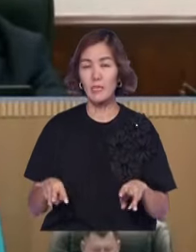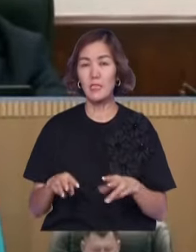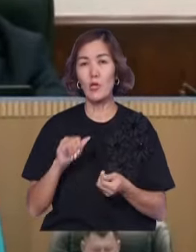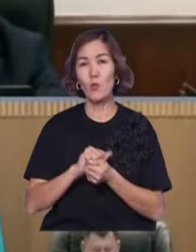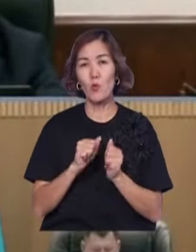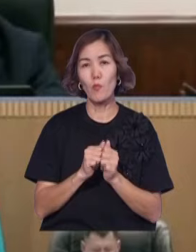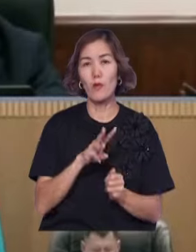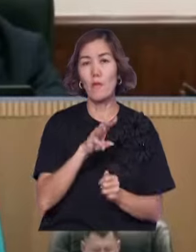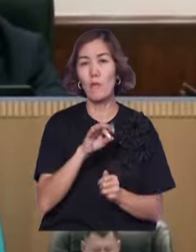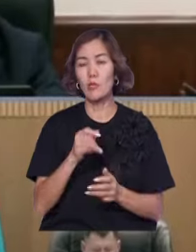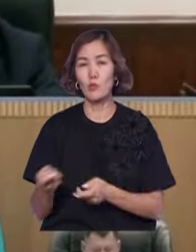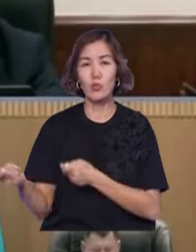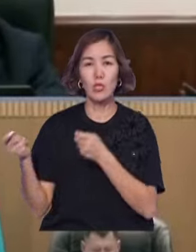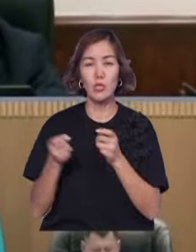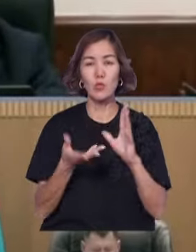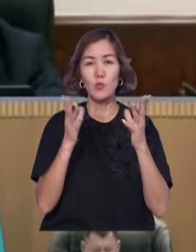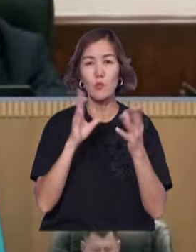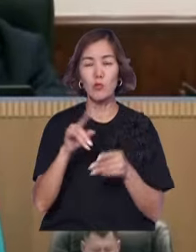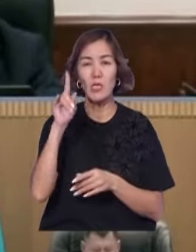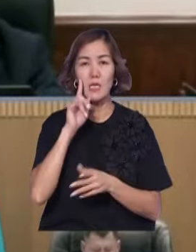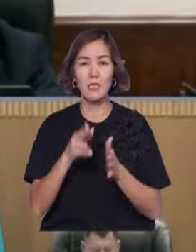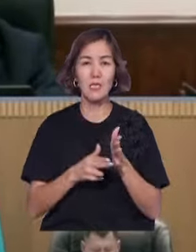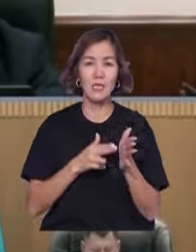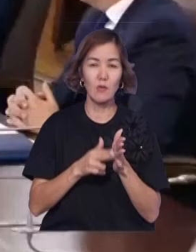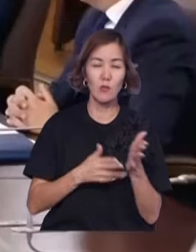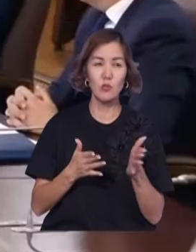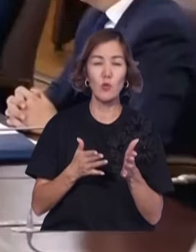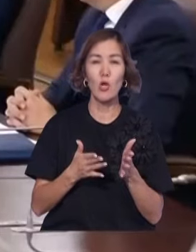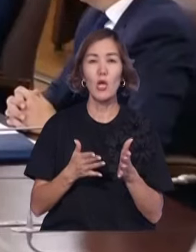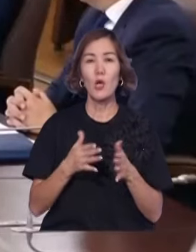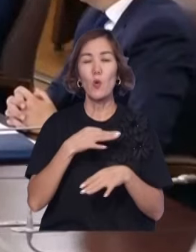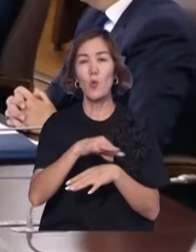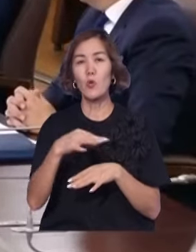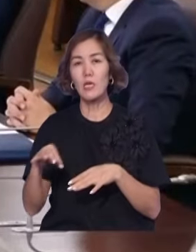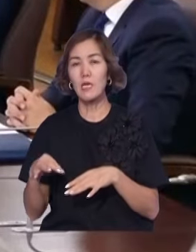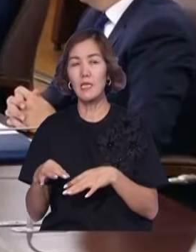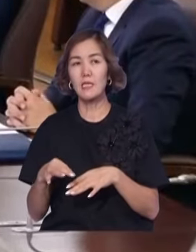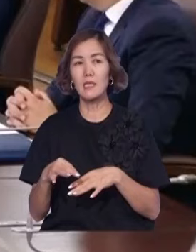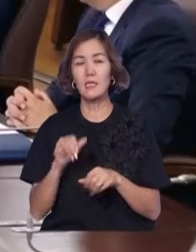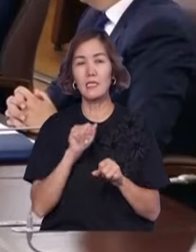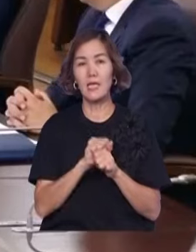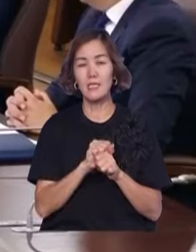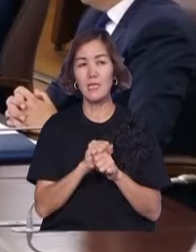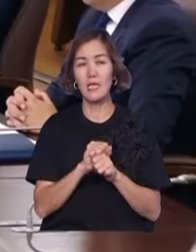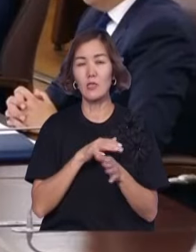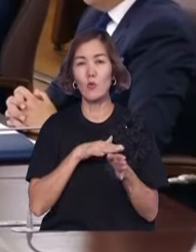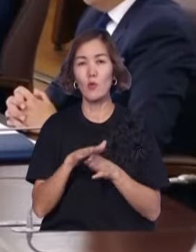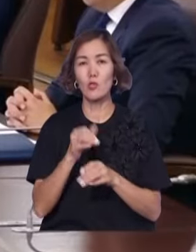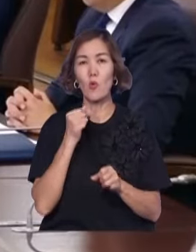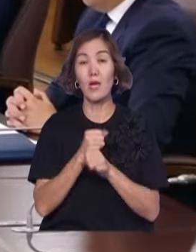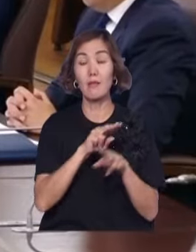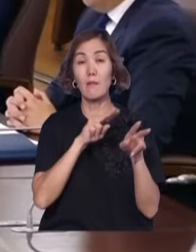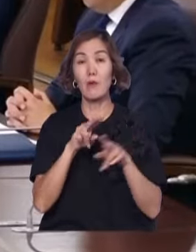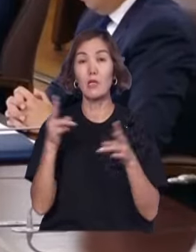мен мазут жеткізу бойынша Қазақстан темір жолының және өңірлердің міндеттемелерін орындау мәселелерін қатаң